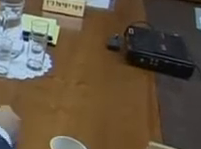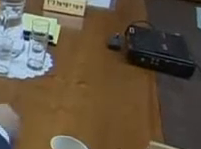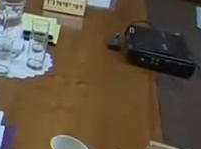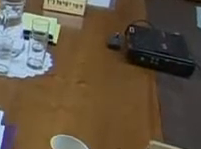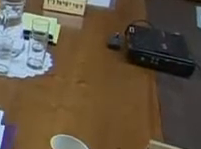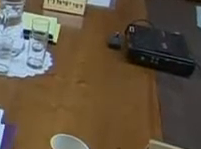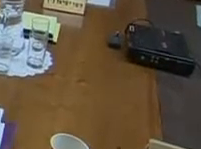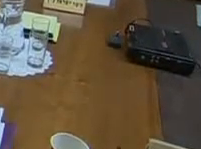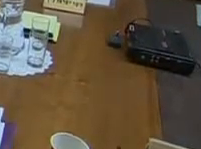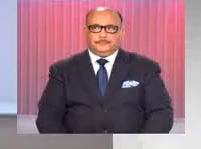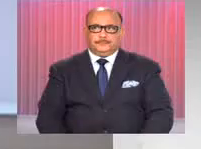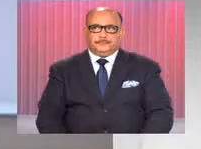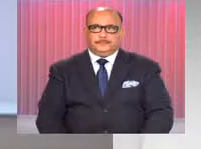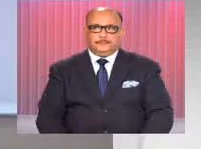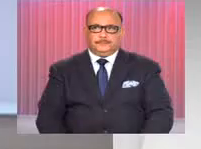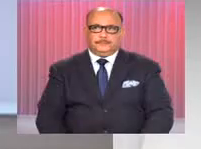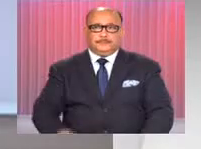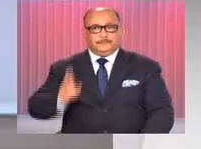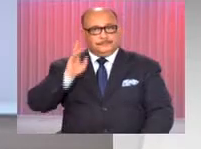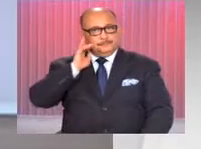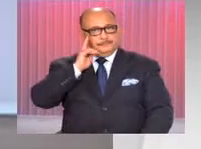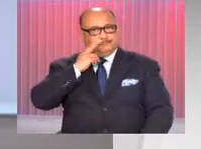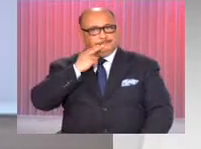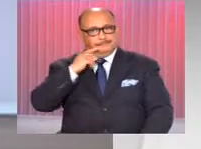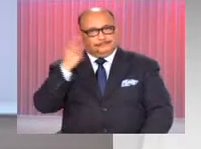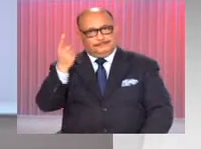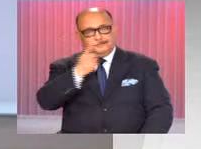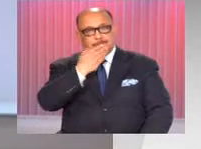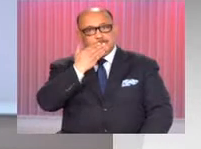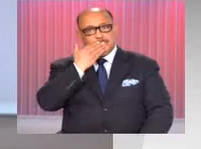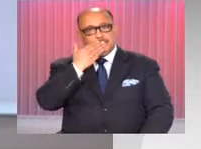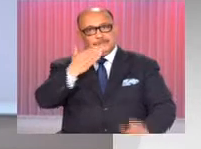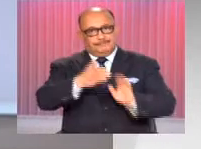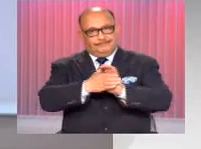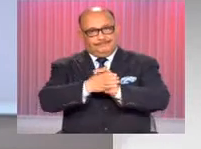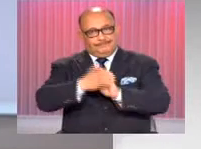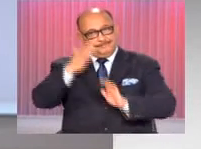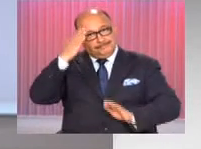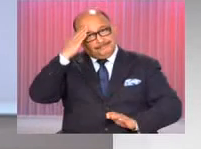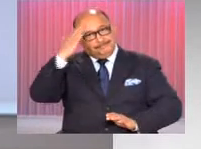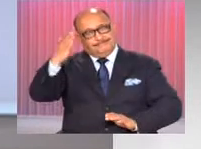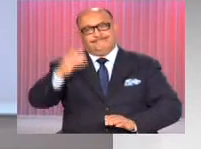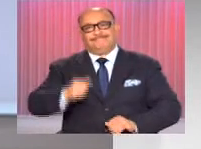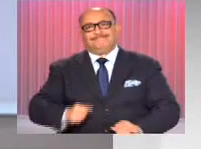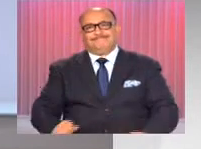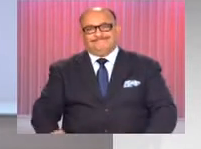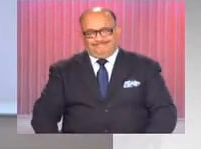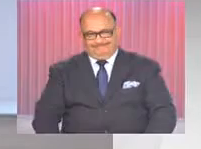ختام النشرة، شكرا على المتابعة، إلى اللقاء.